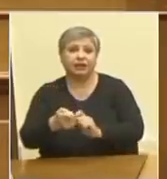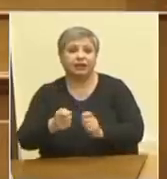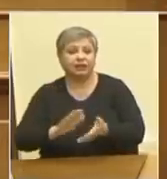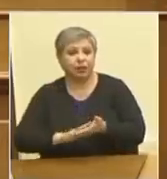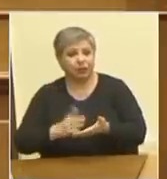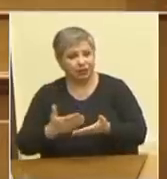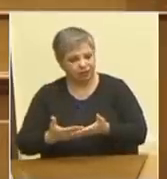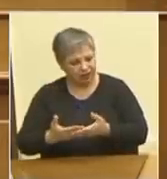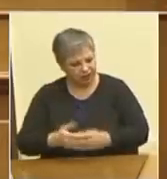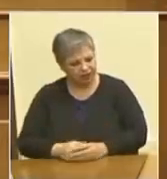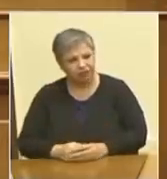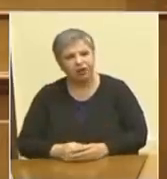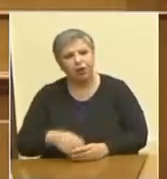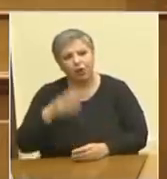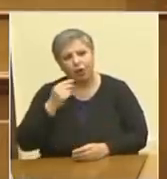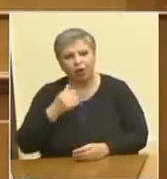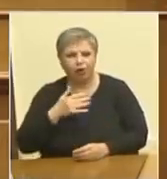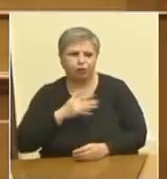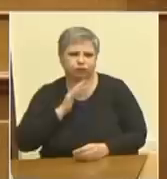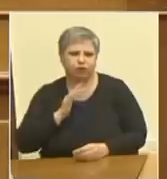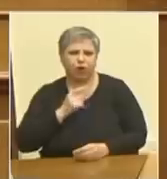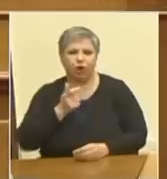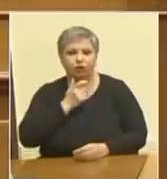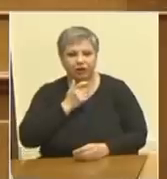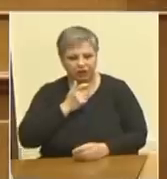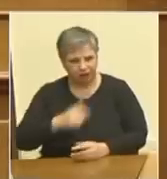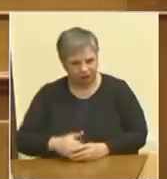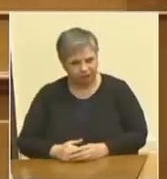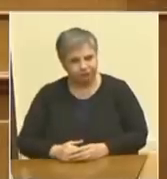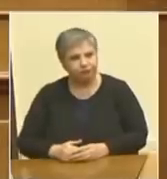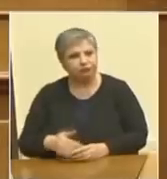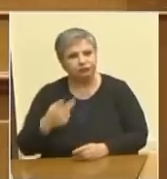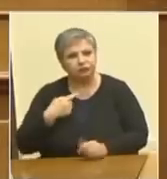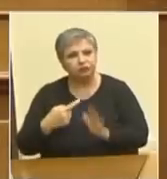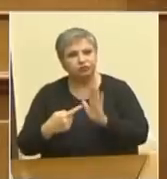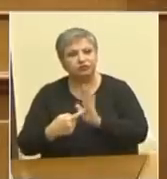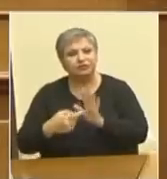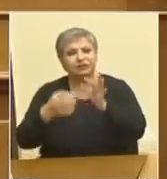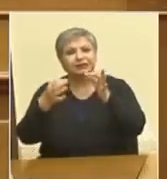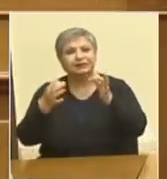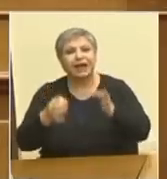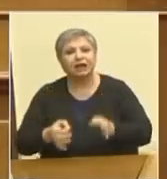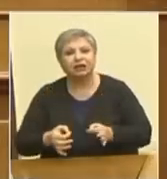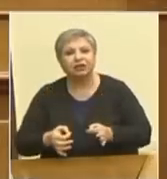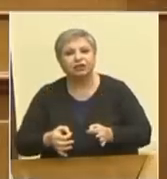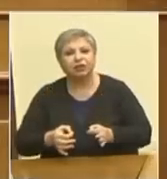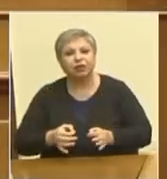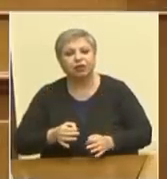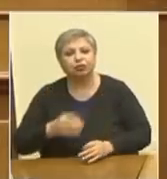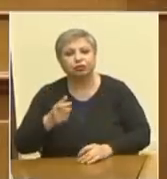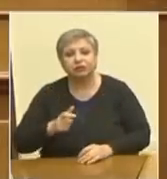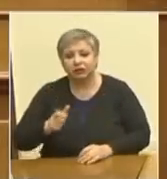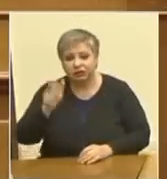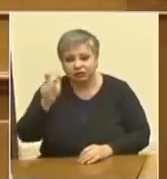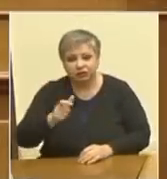μου στα ελληνικά, αλλά υπήρχε στα αγγλικά. Λοιπόν, θα σας δείξω ακριβώς τι κατέθεσε ο κύριος Τσίπρας στα